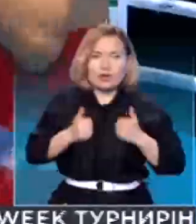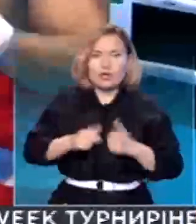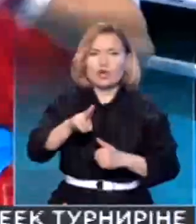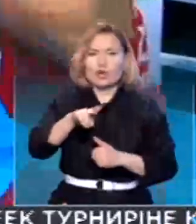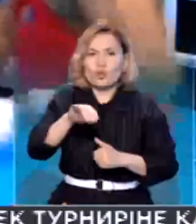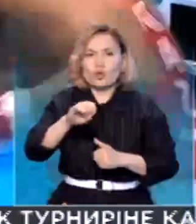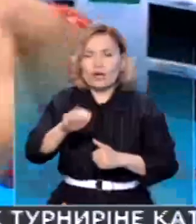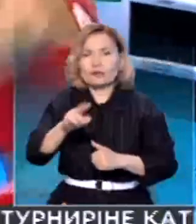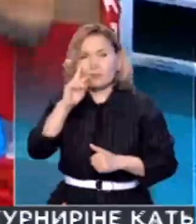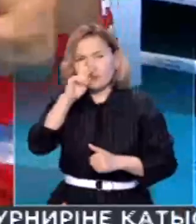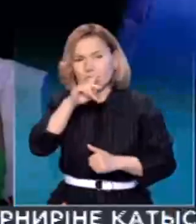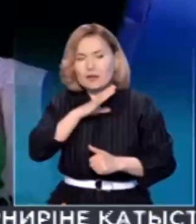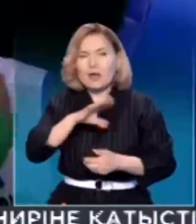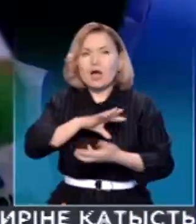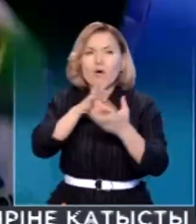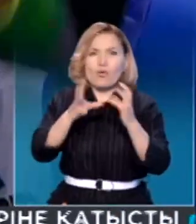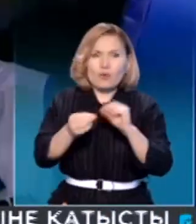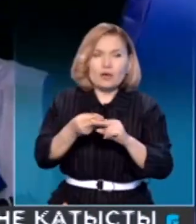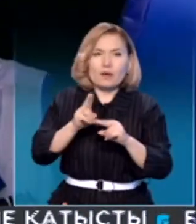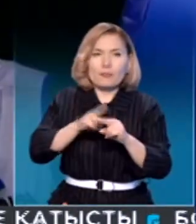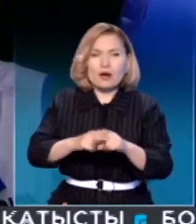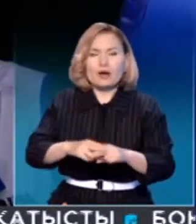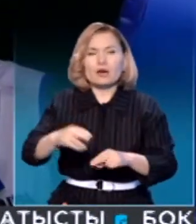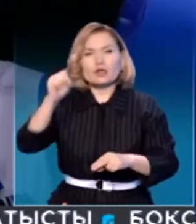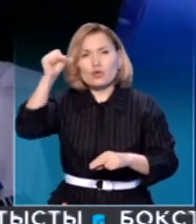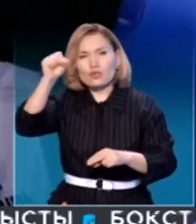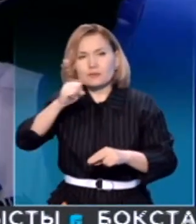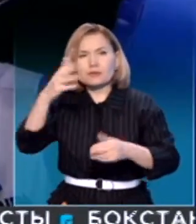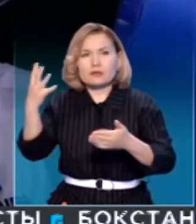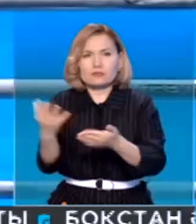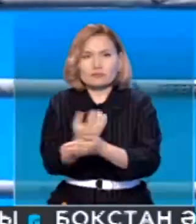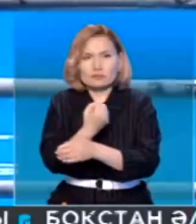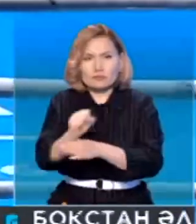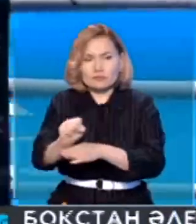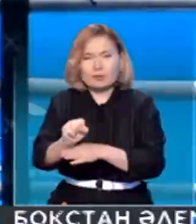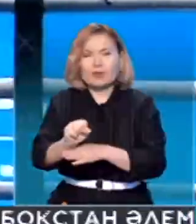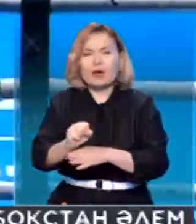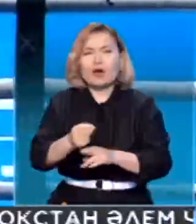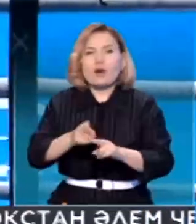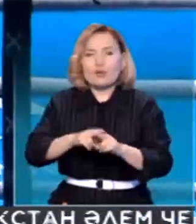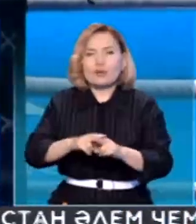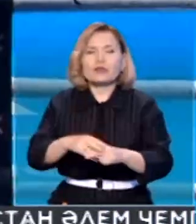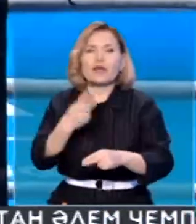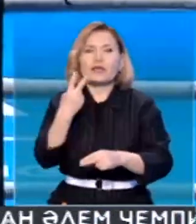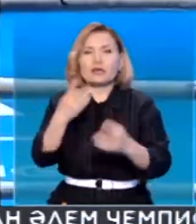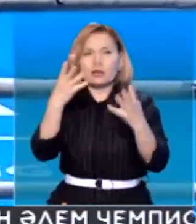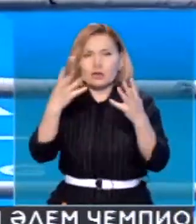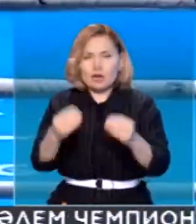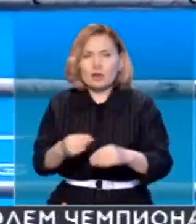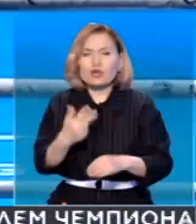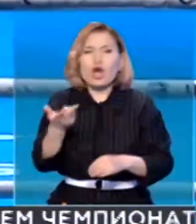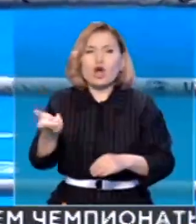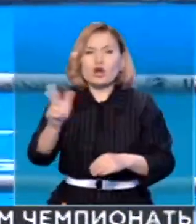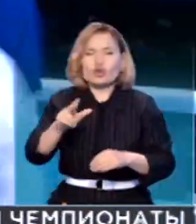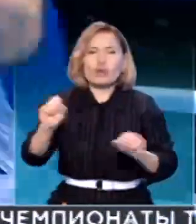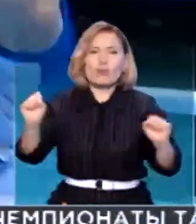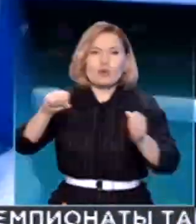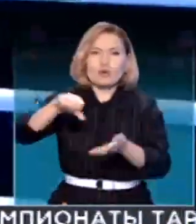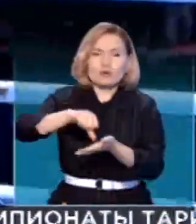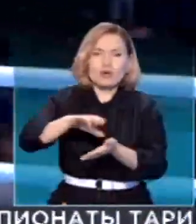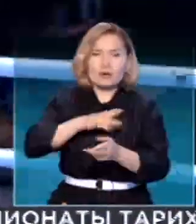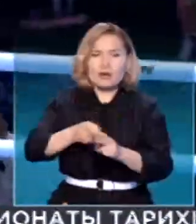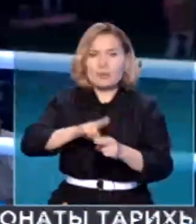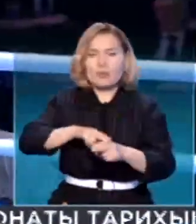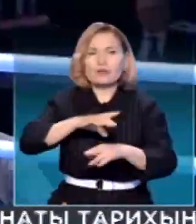қателікке бой алдырды. Нәтижесінде жеңіс жергілікті боксшының еншісінде кетті. Финалдық кезеңнің екінші күні үш боксшымыз өнер көрсетті.